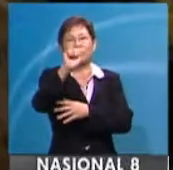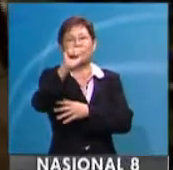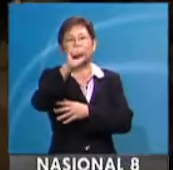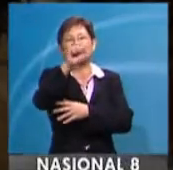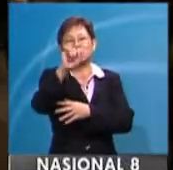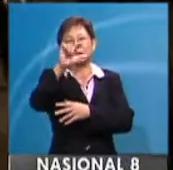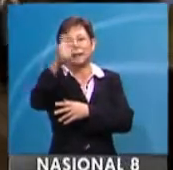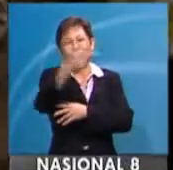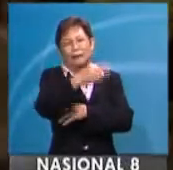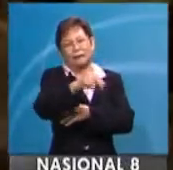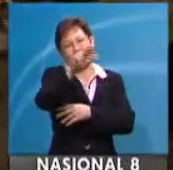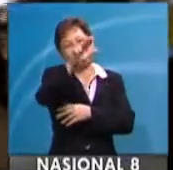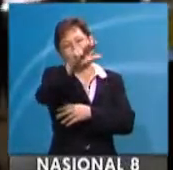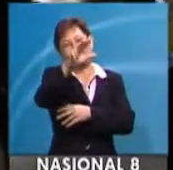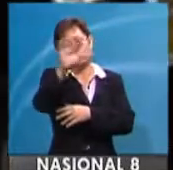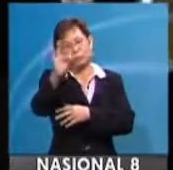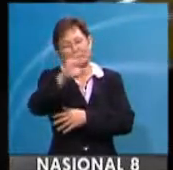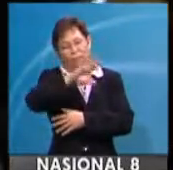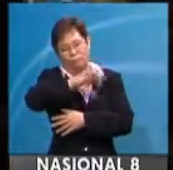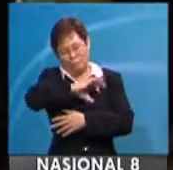39 anggota